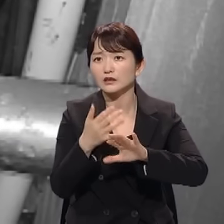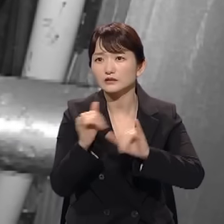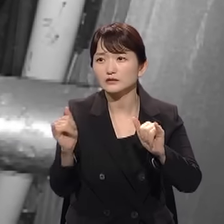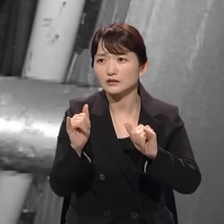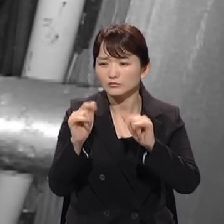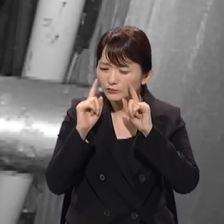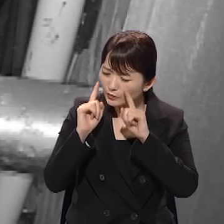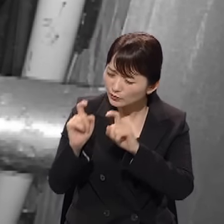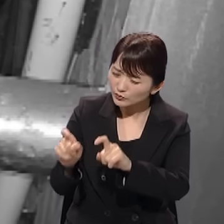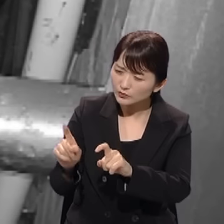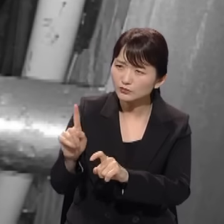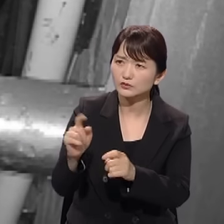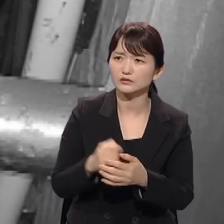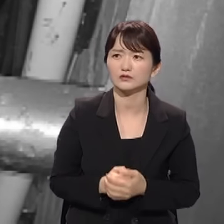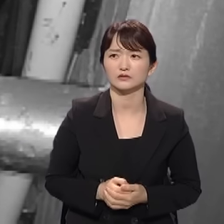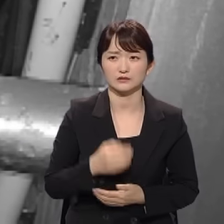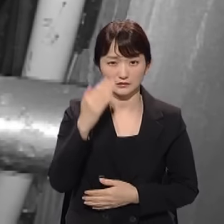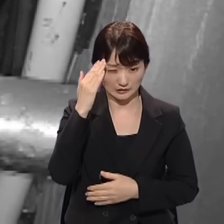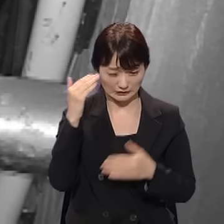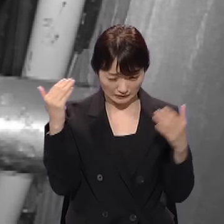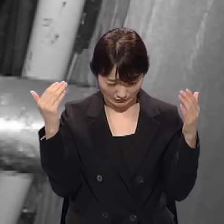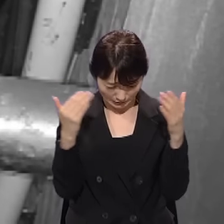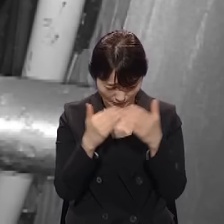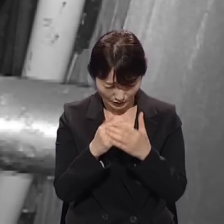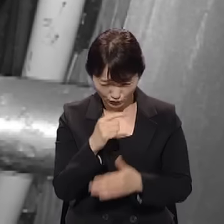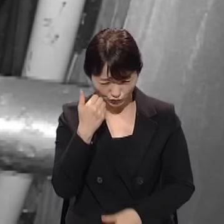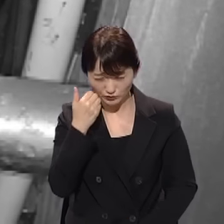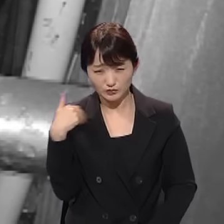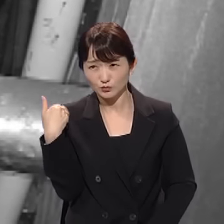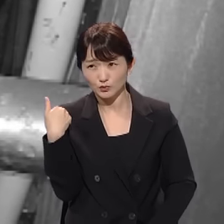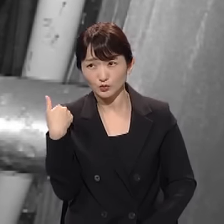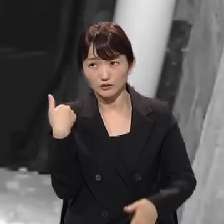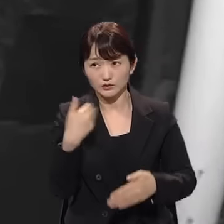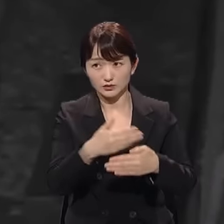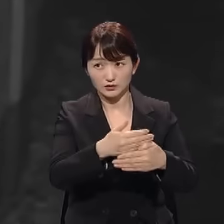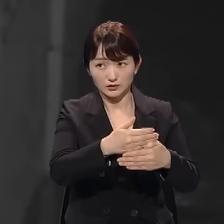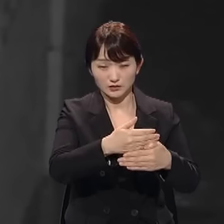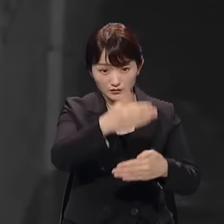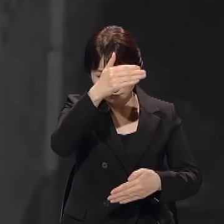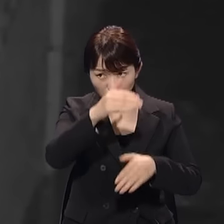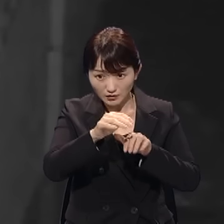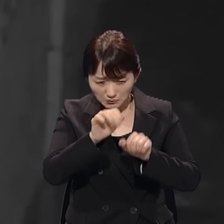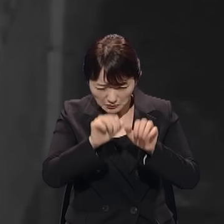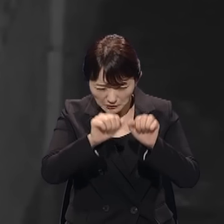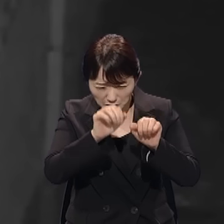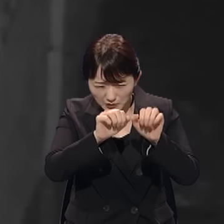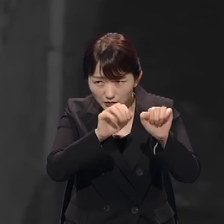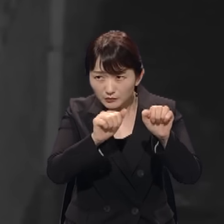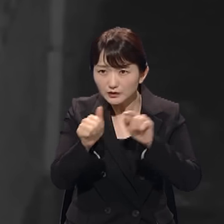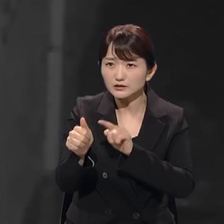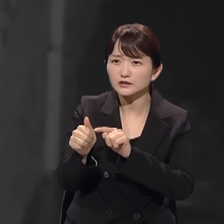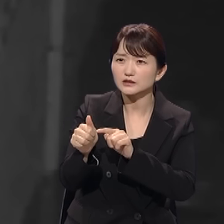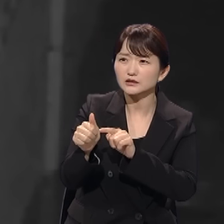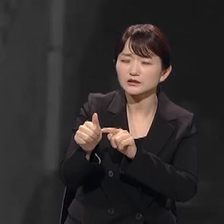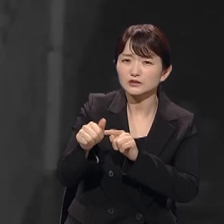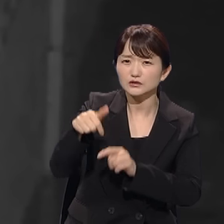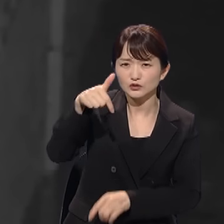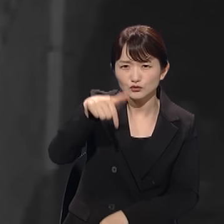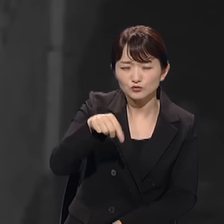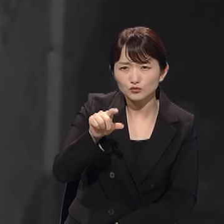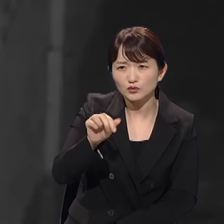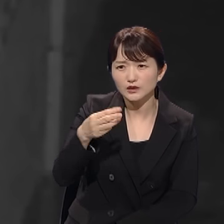자, 어두운 밤 남몰래 벽을 타는 저 남자 바로 구하라 씨 금고 절도범입니다. 몽타주가